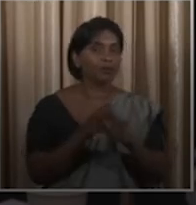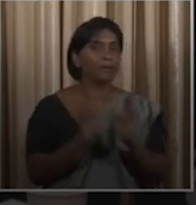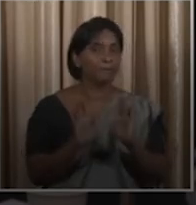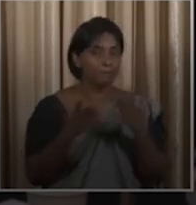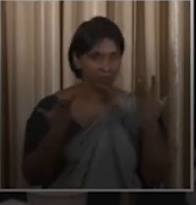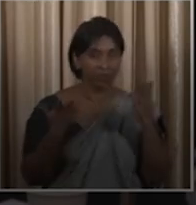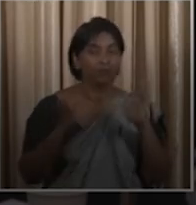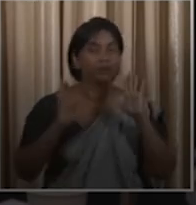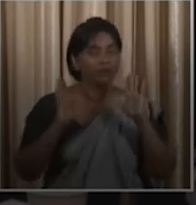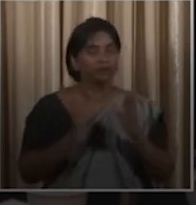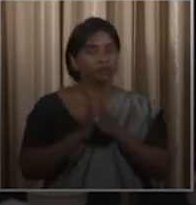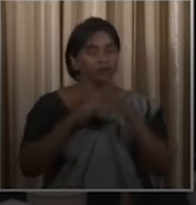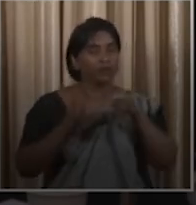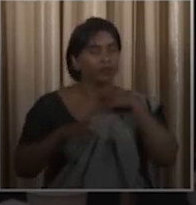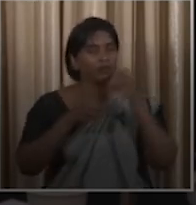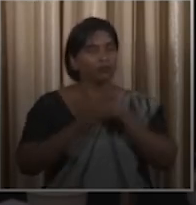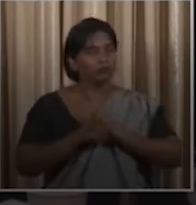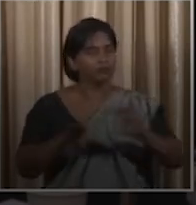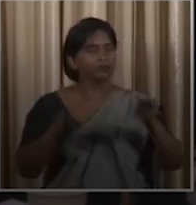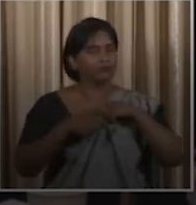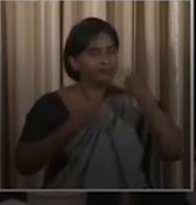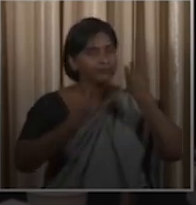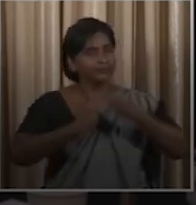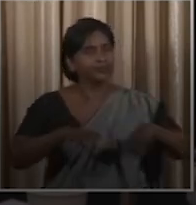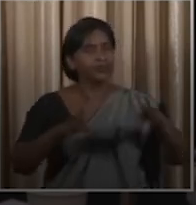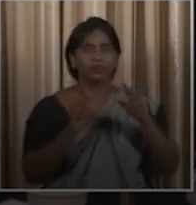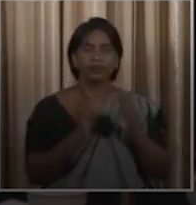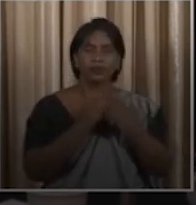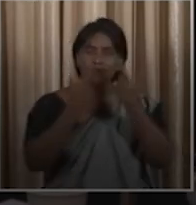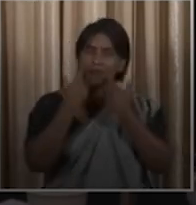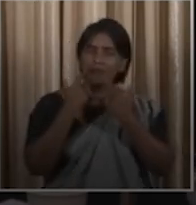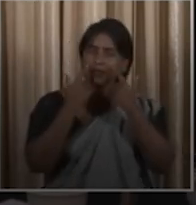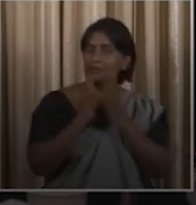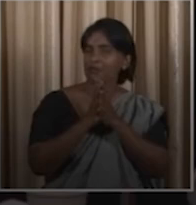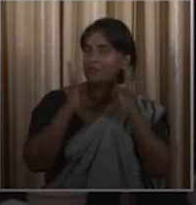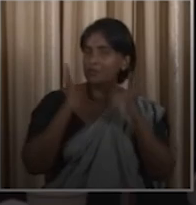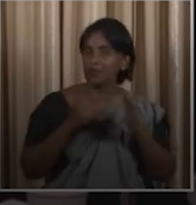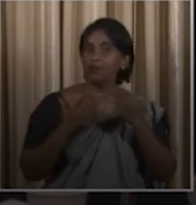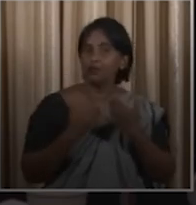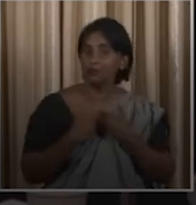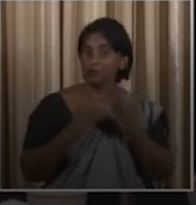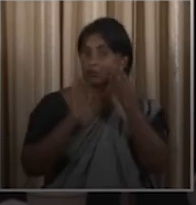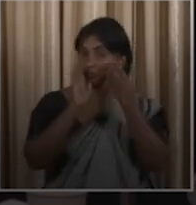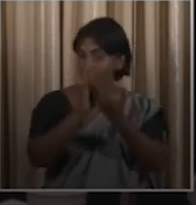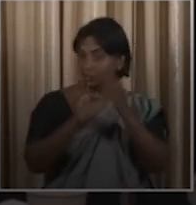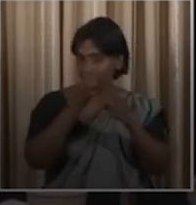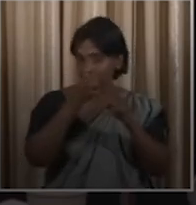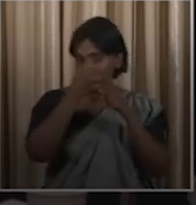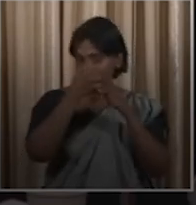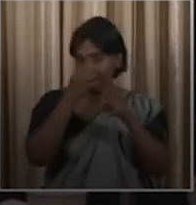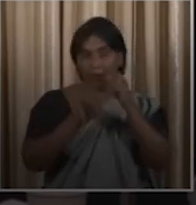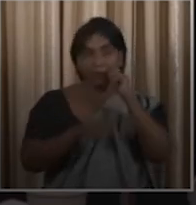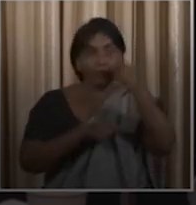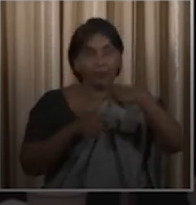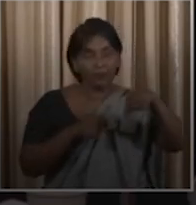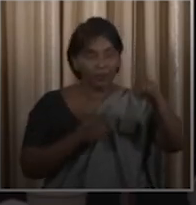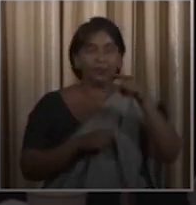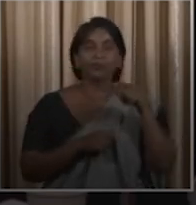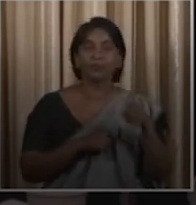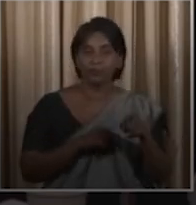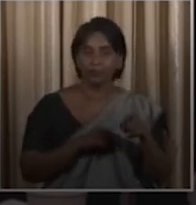වගුරලා ඇති තරම් කඳුළු ගලලා අපිට ඔප්පු කරලා තිබෙනවා ජනතාවගේ